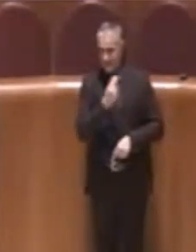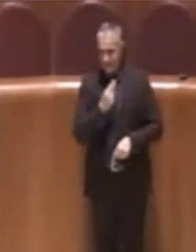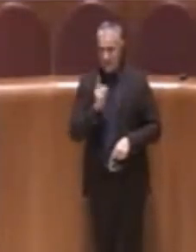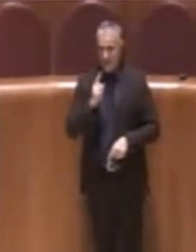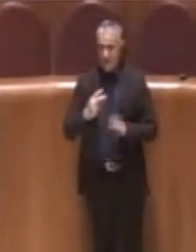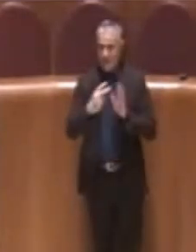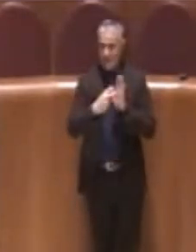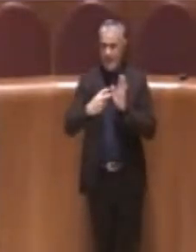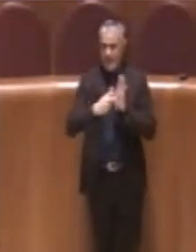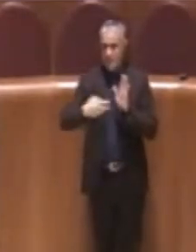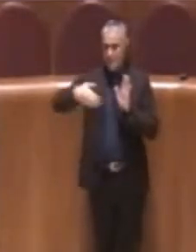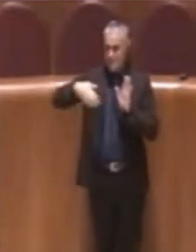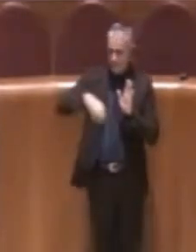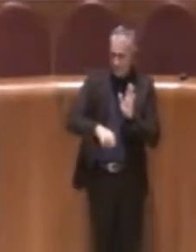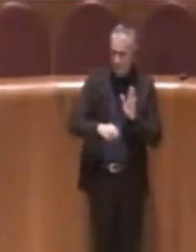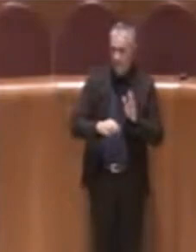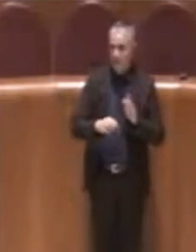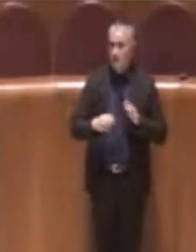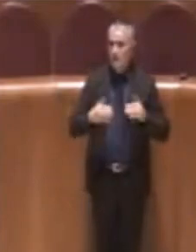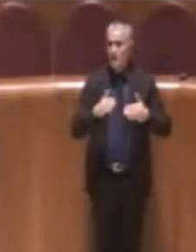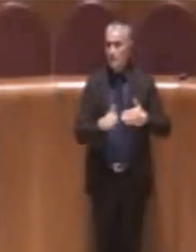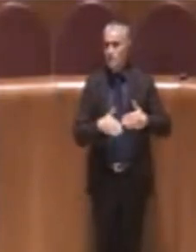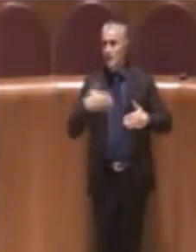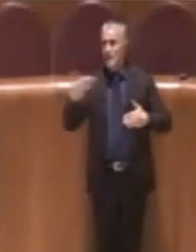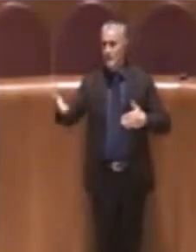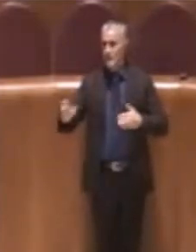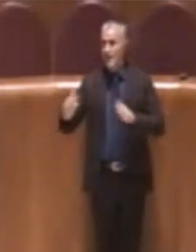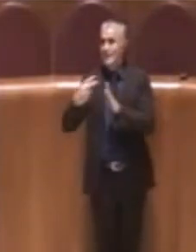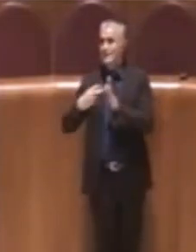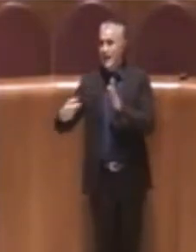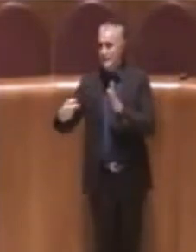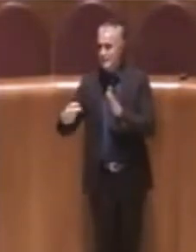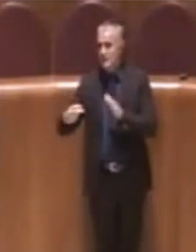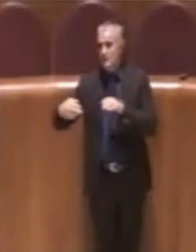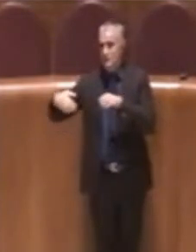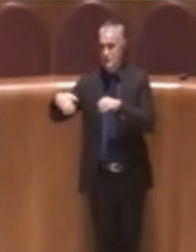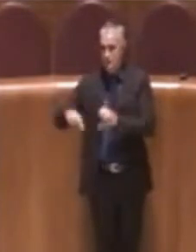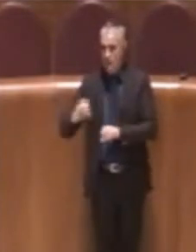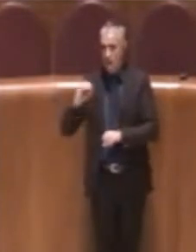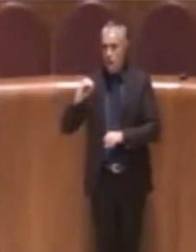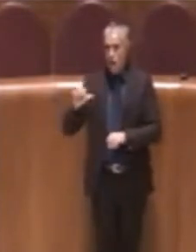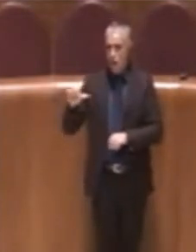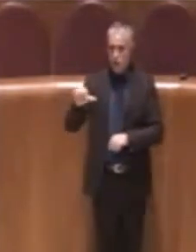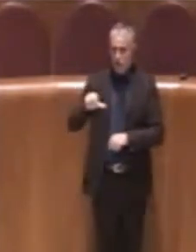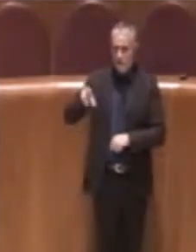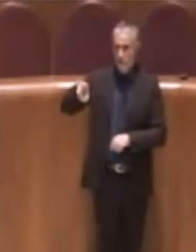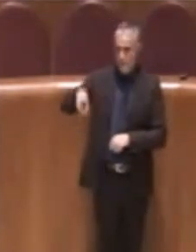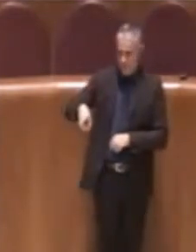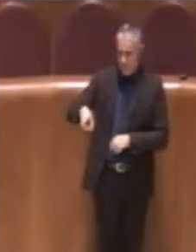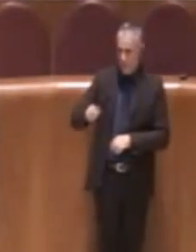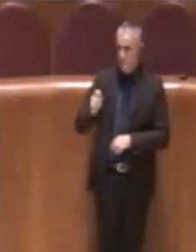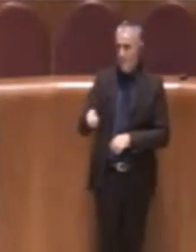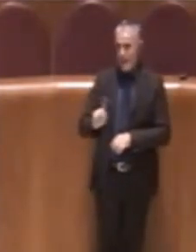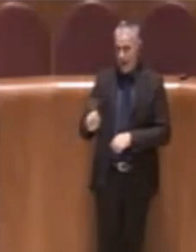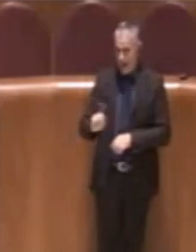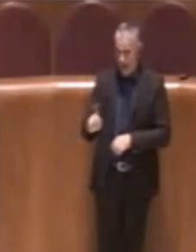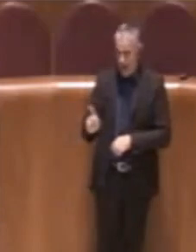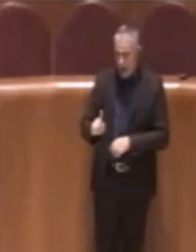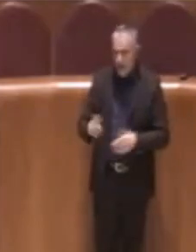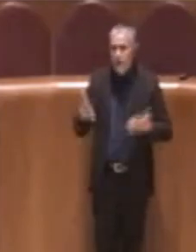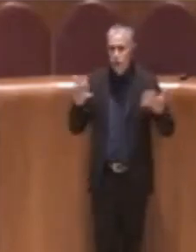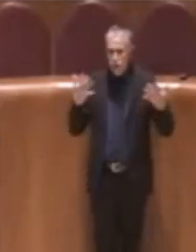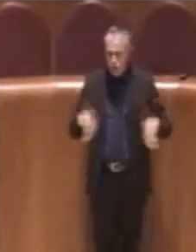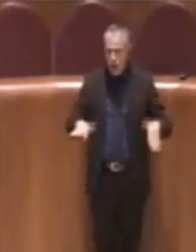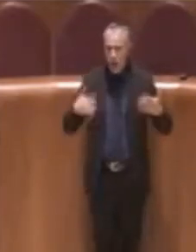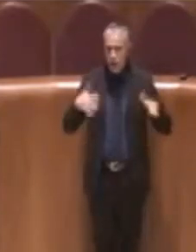pagare l'OSP in periferia, ma guardi che c'è già al 19 ter un articolo che prevede alla